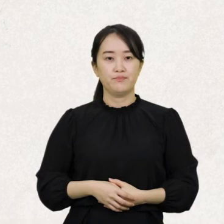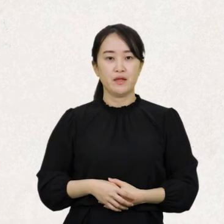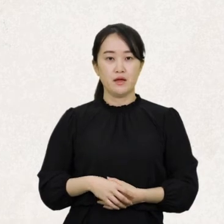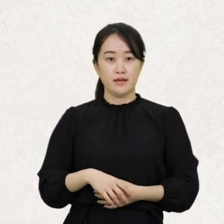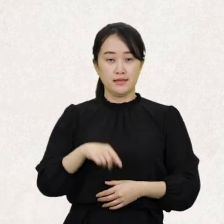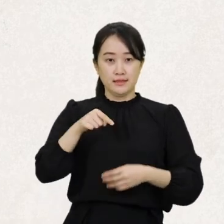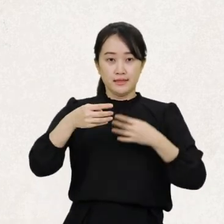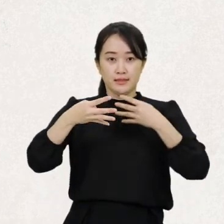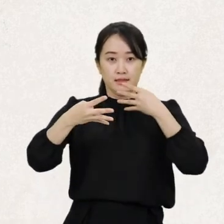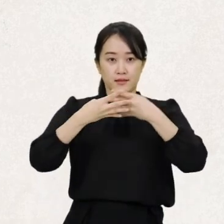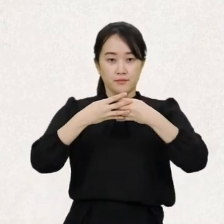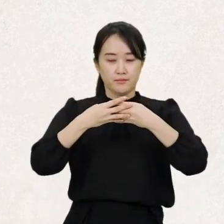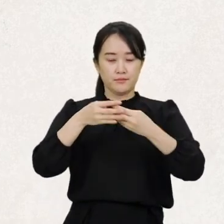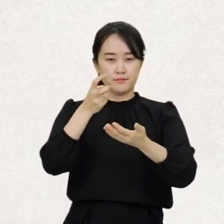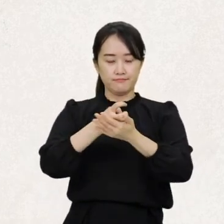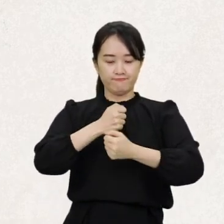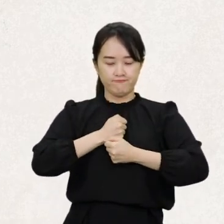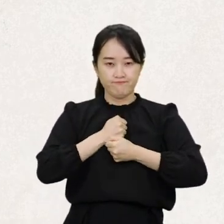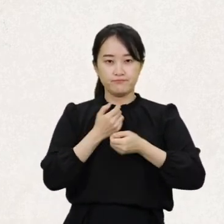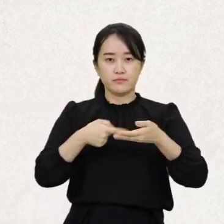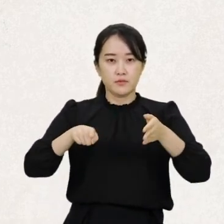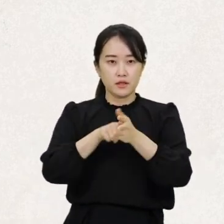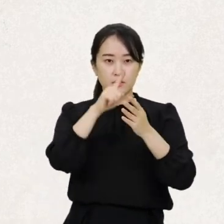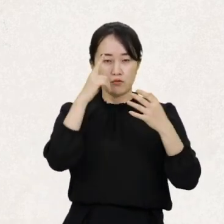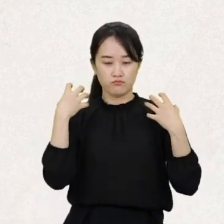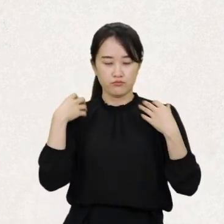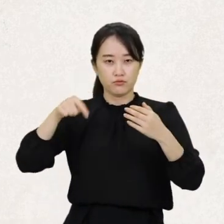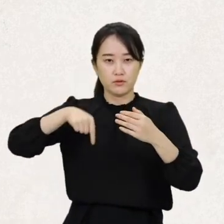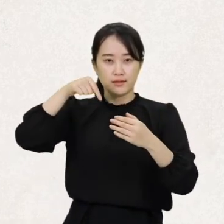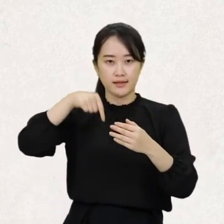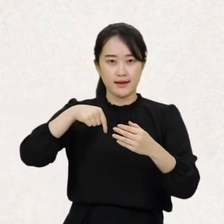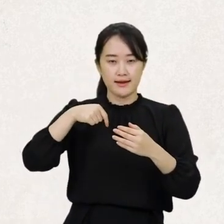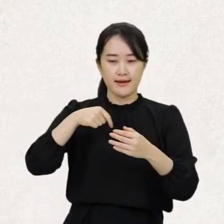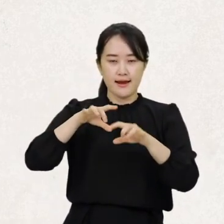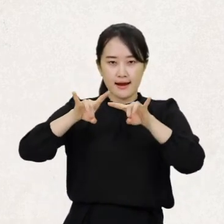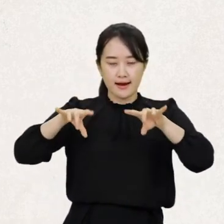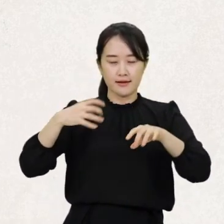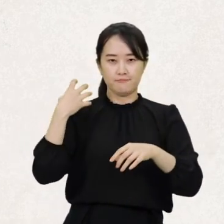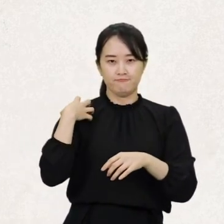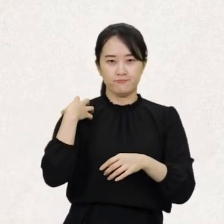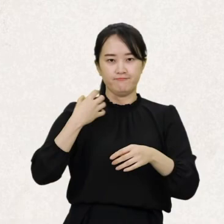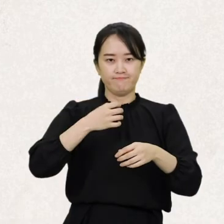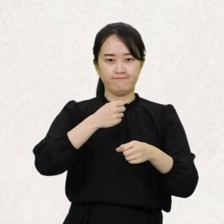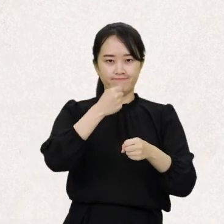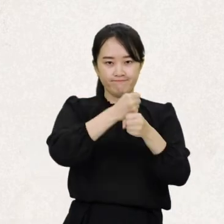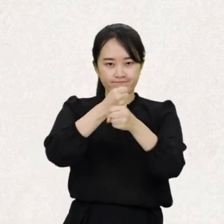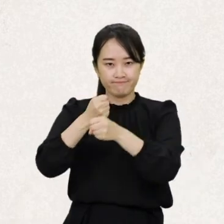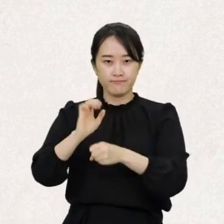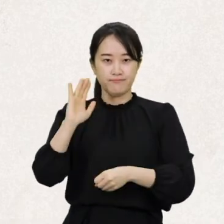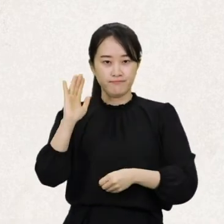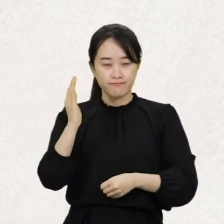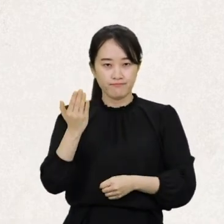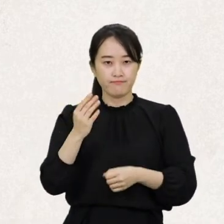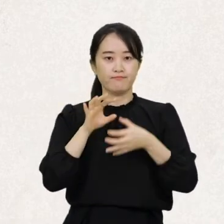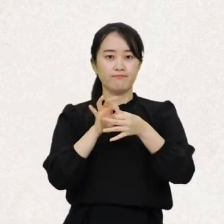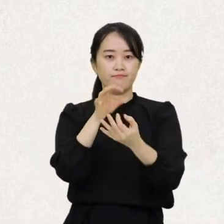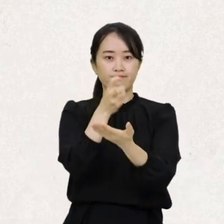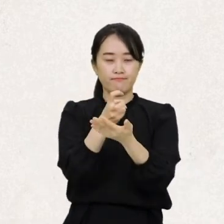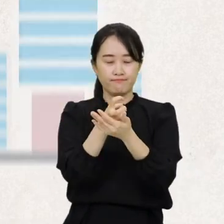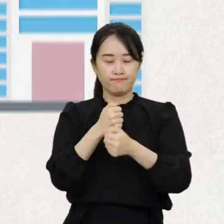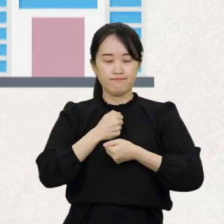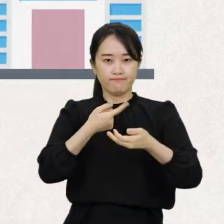당사국은 본 협약을 이행하기 위해서 정부 안에 전담부서를 만들어야 하고 관련 조치를 용이하게 하기